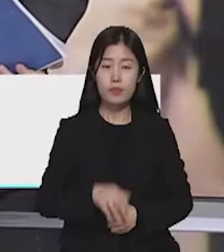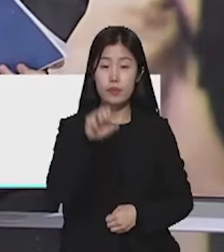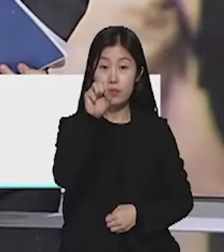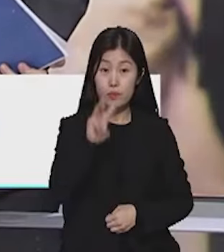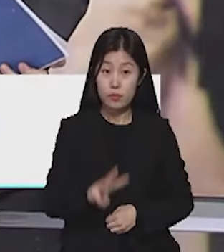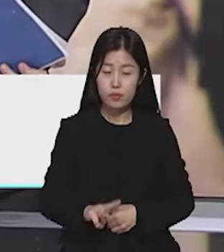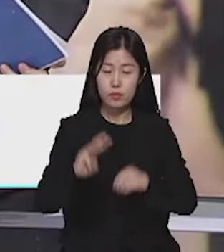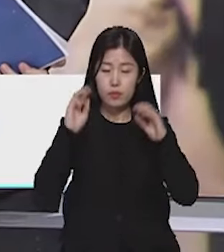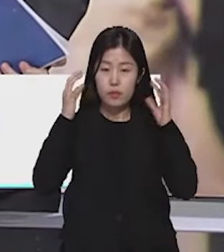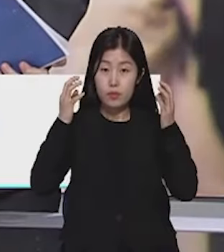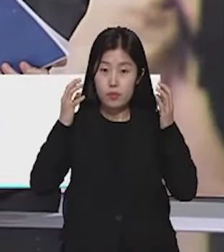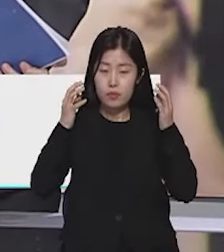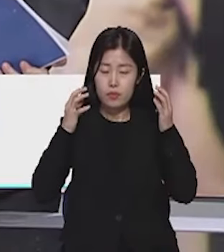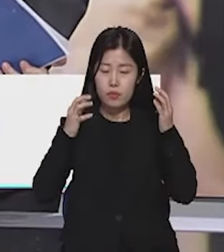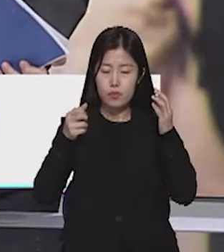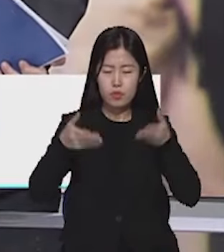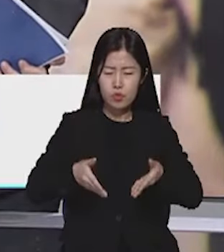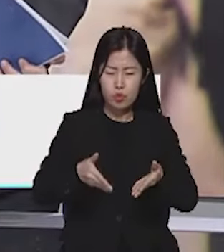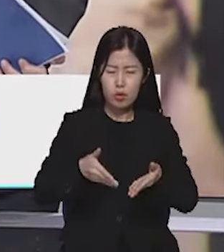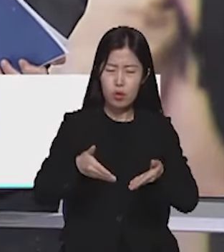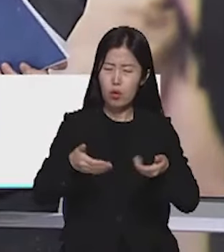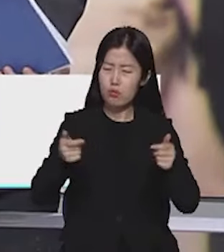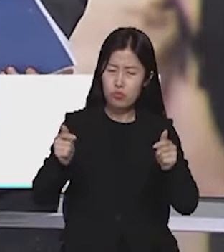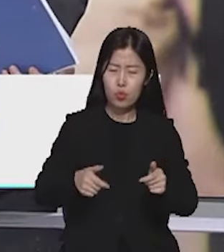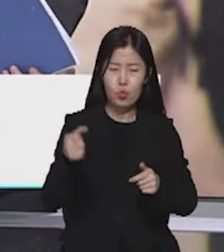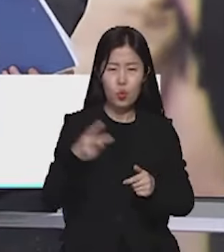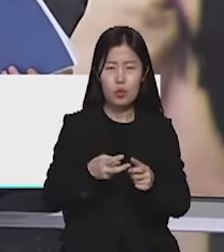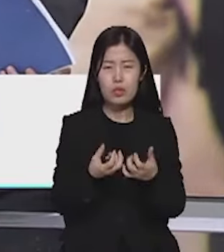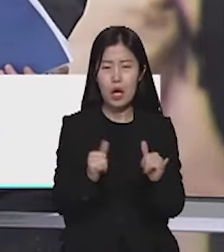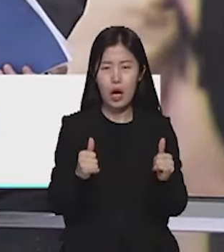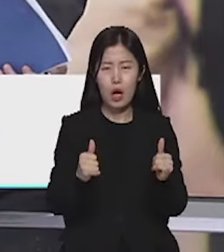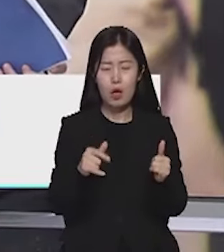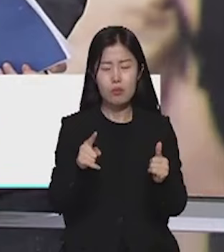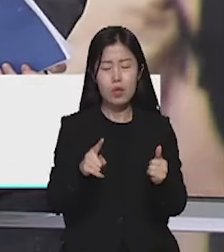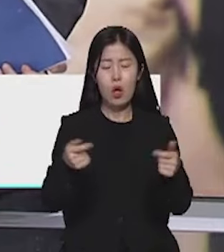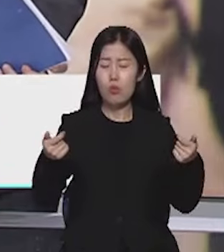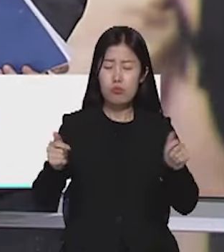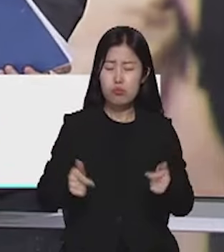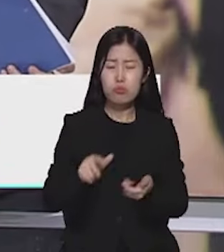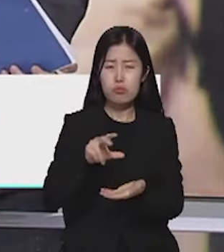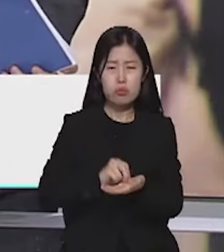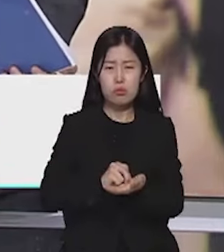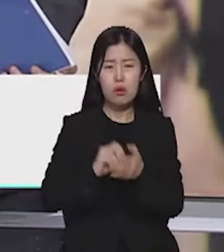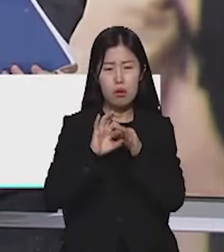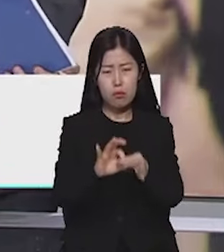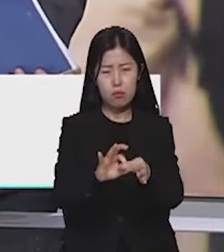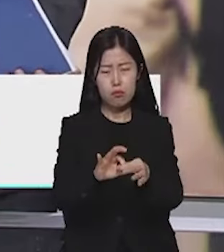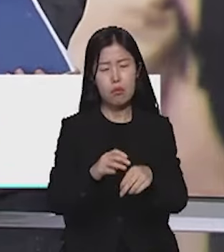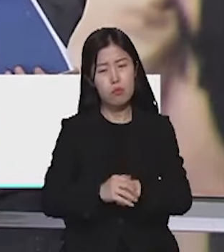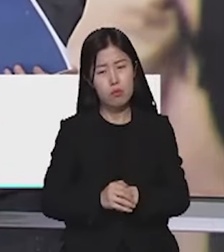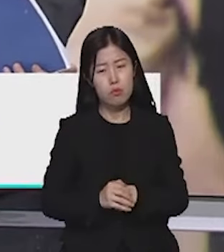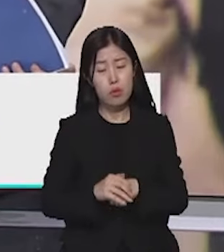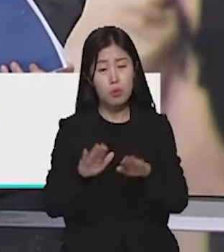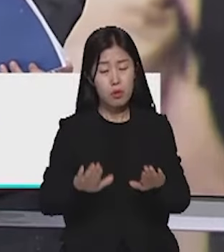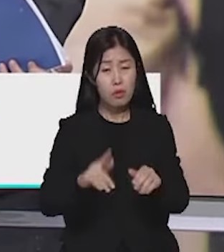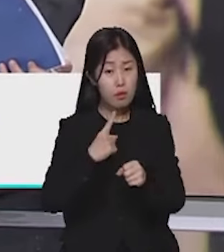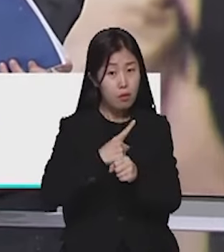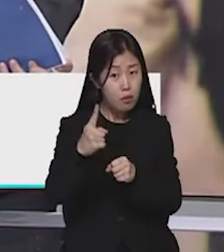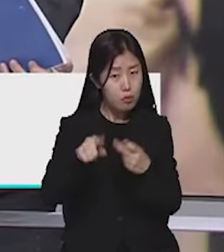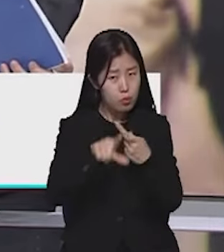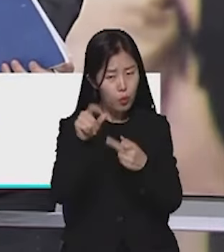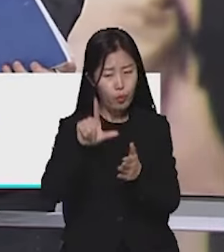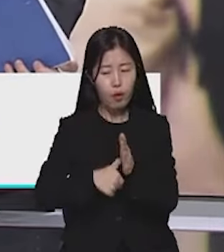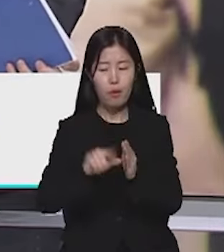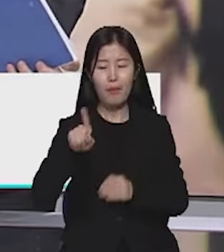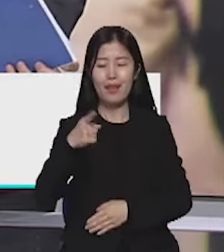광주의 인구 감소 속도도 더욱 빨라지고 있습니다 이대로라면 내년 말에는 140만 명 선마저 무너질 것으로